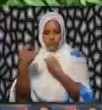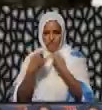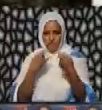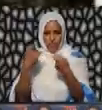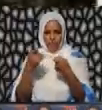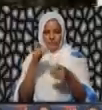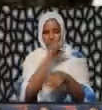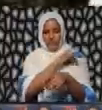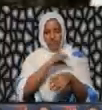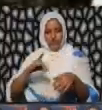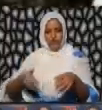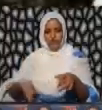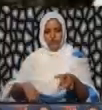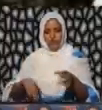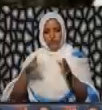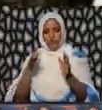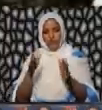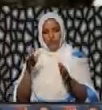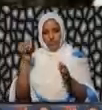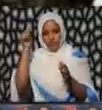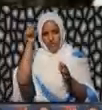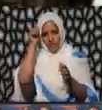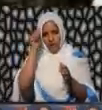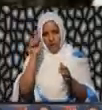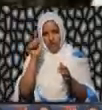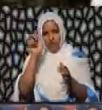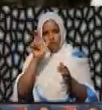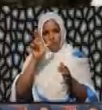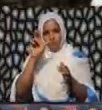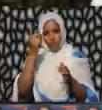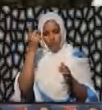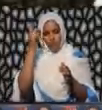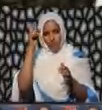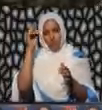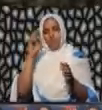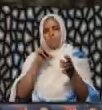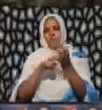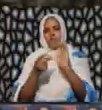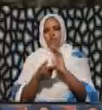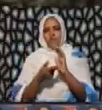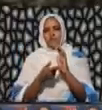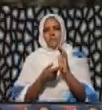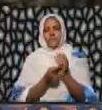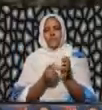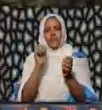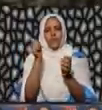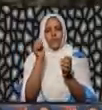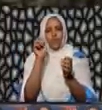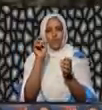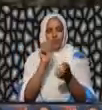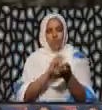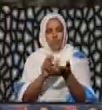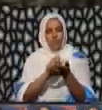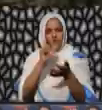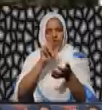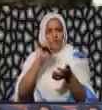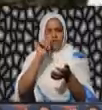ሲያውቁ፣ እንግዲህ ክርስቶስ ሀሪው ማለትም ከኦሞራቴ